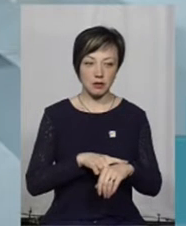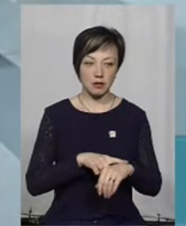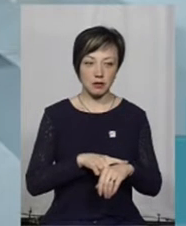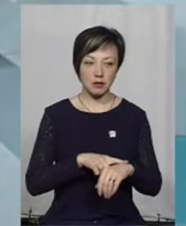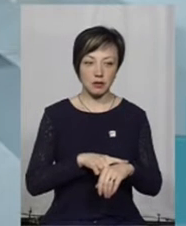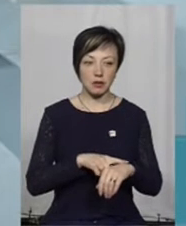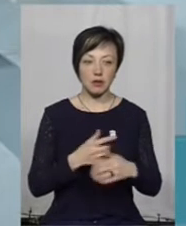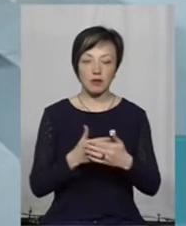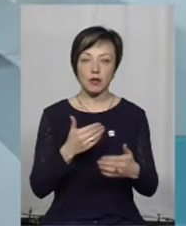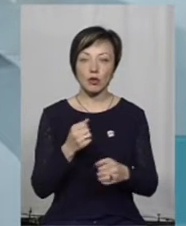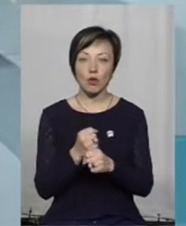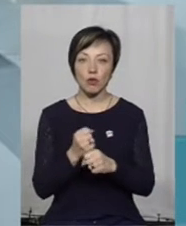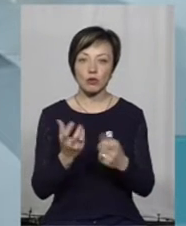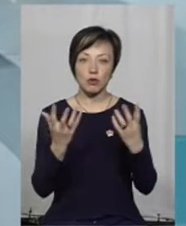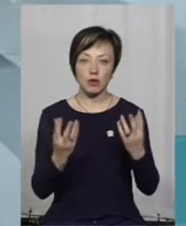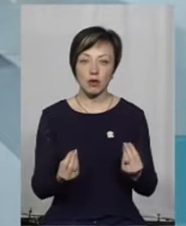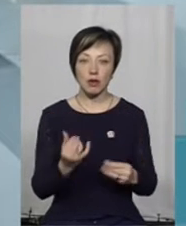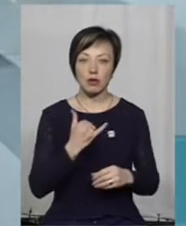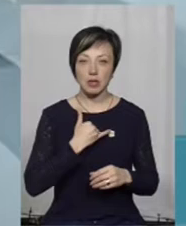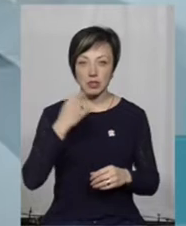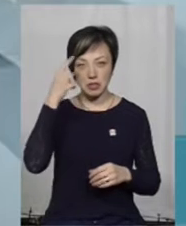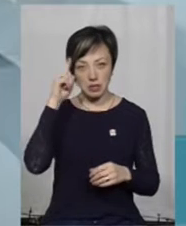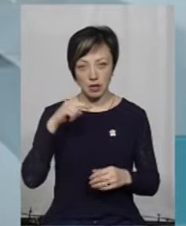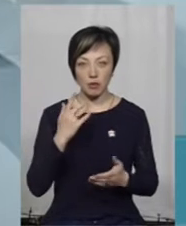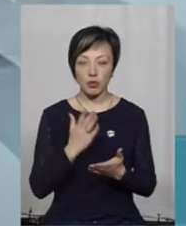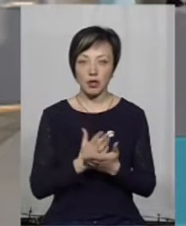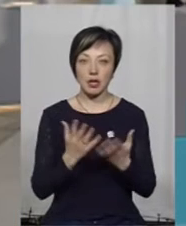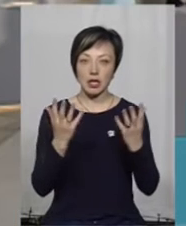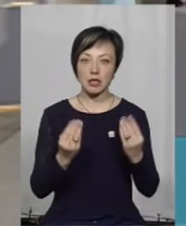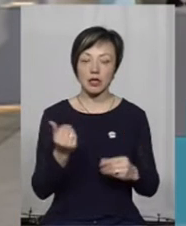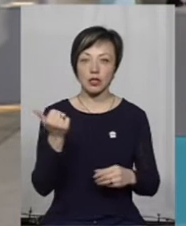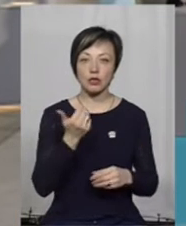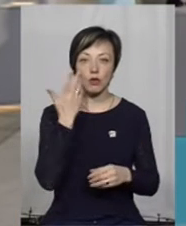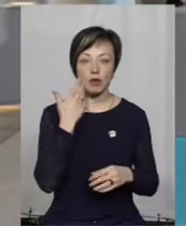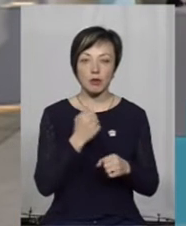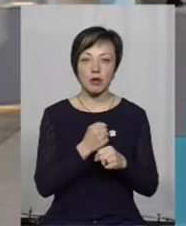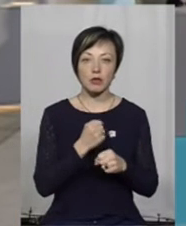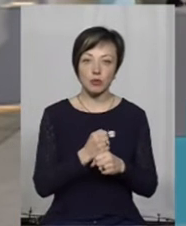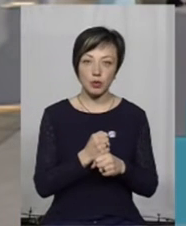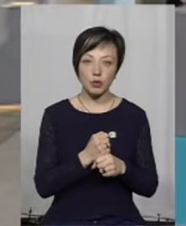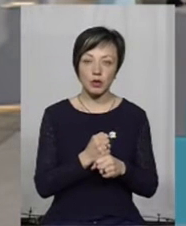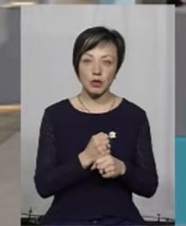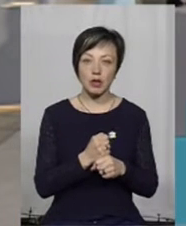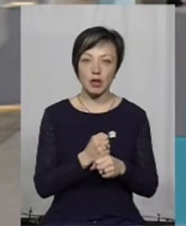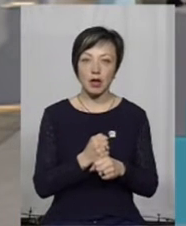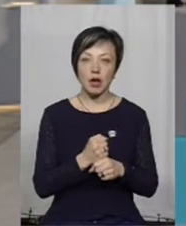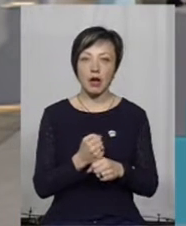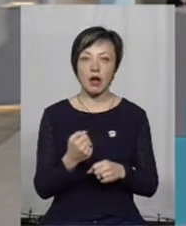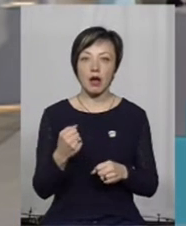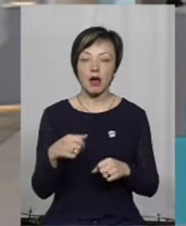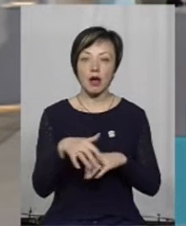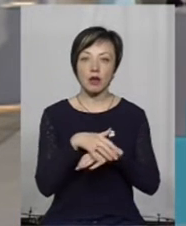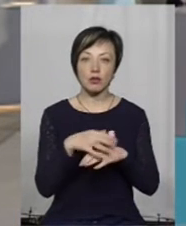саме від робочого дня. В нас ми знаємо, що є дні тижня, коли працює речовий ринок, речовий ринок не